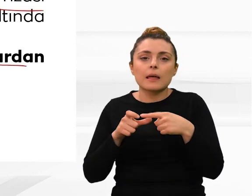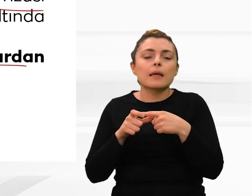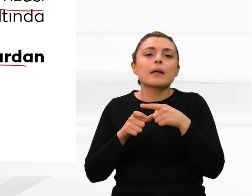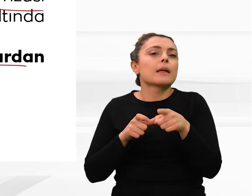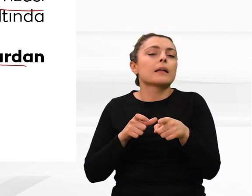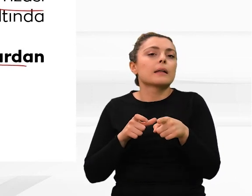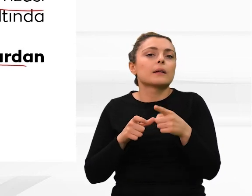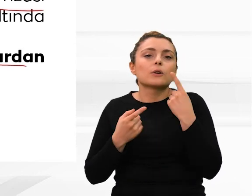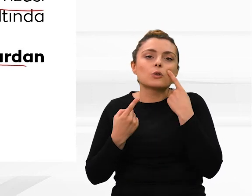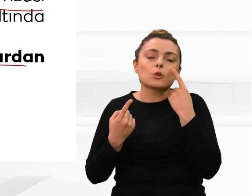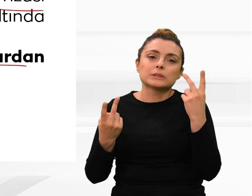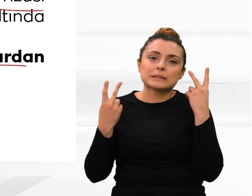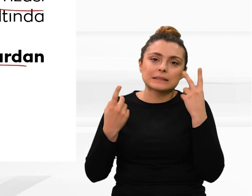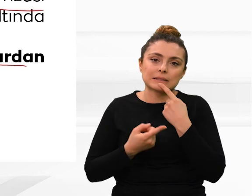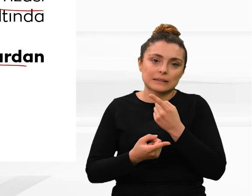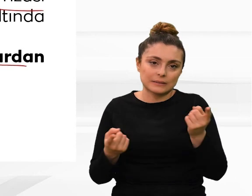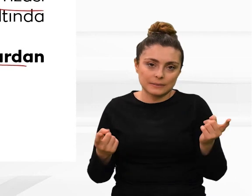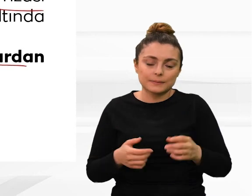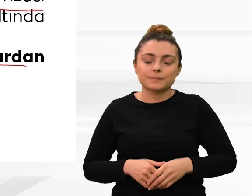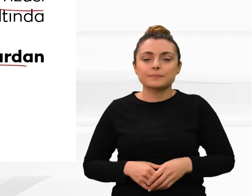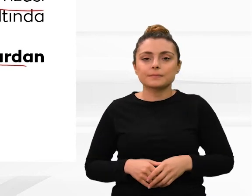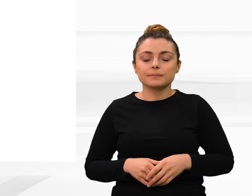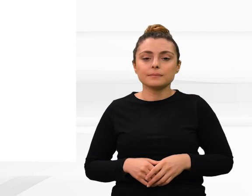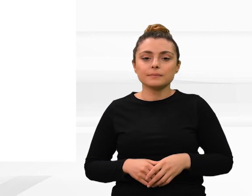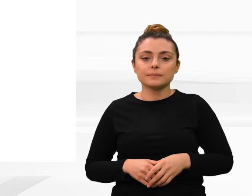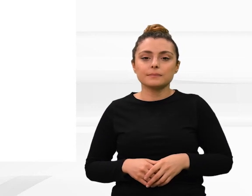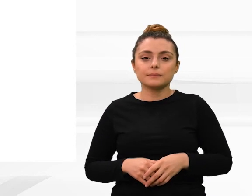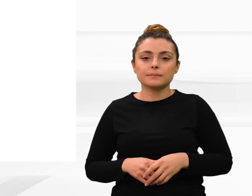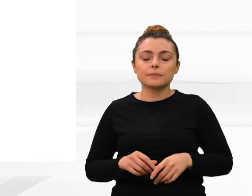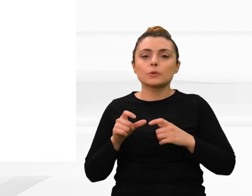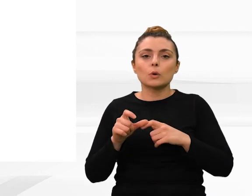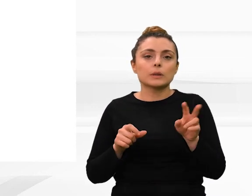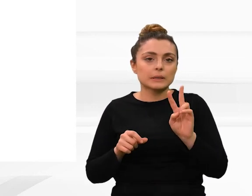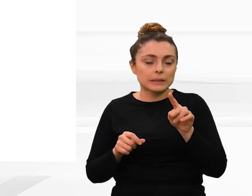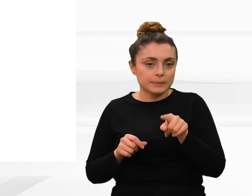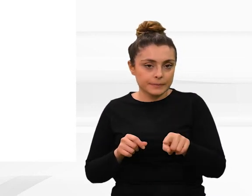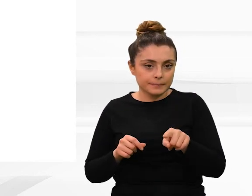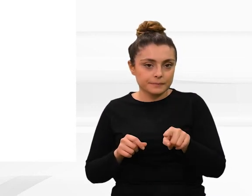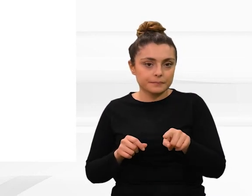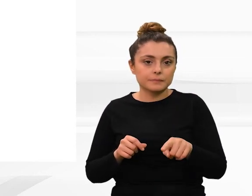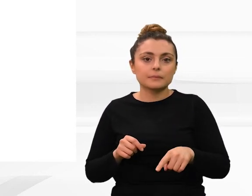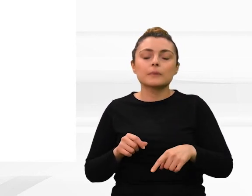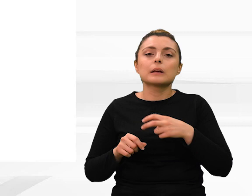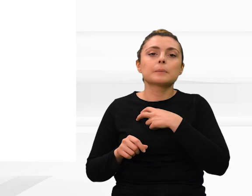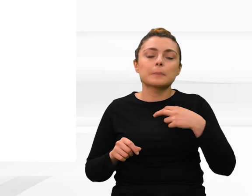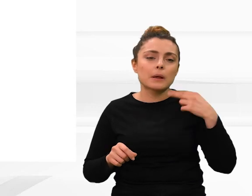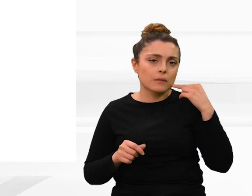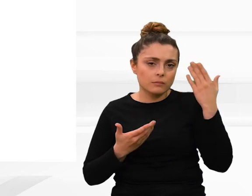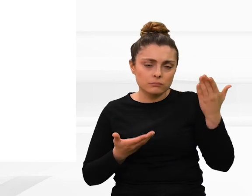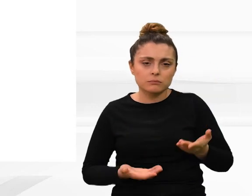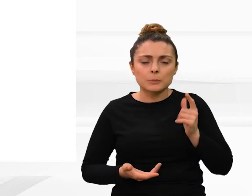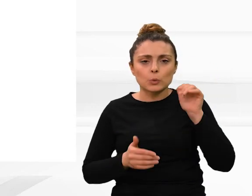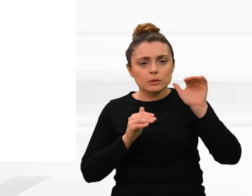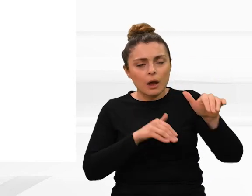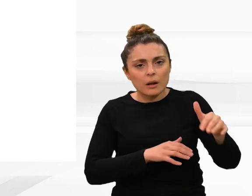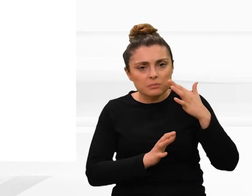seçeneği gösteriştir Deniz arkadaşlar barso-re 20mhz Muhammed bir gün kendisine